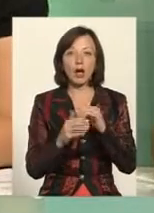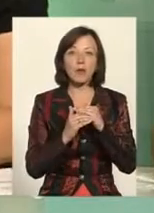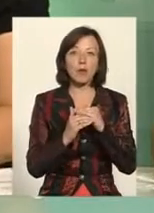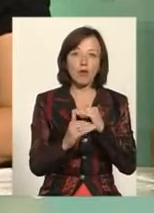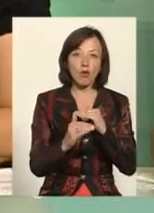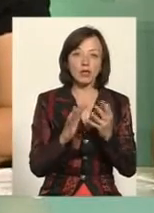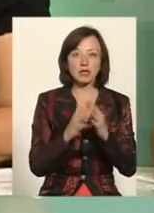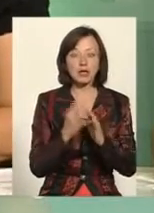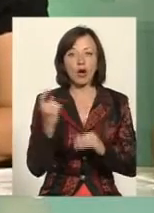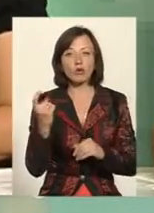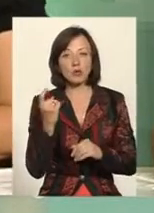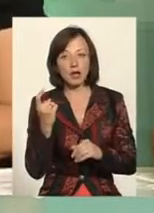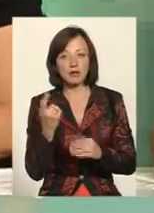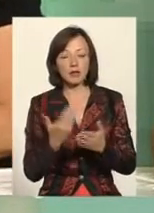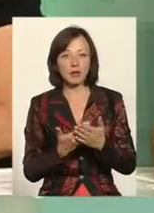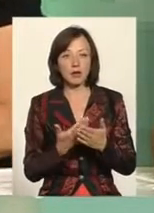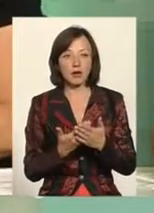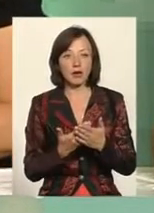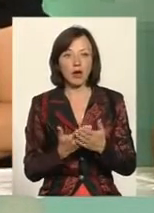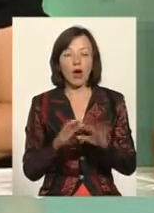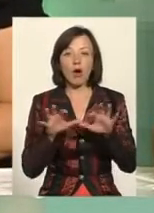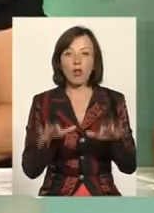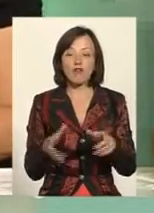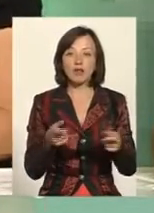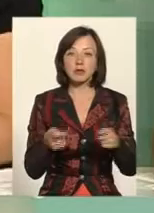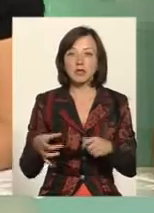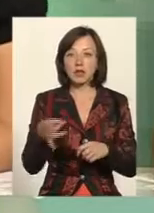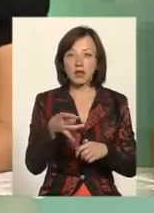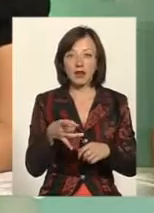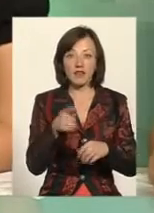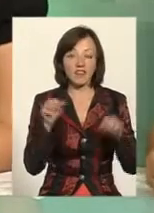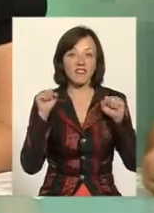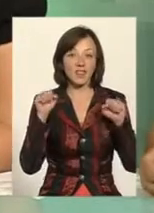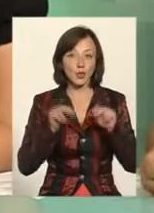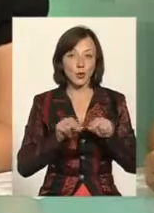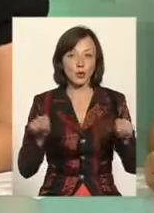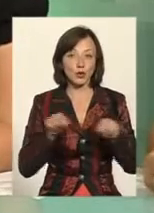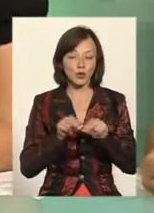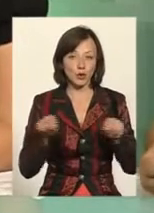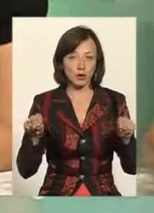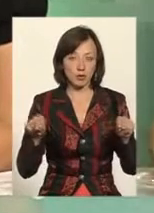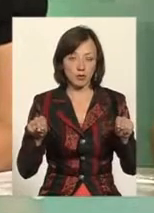сільське господарство. Наприклад, голова адміністрації району, він фізкультурник, тобто